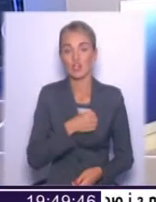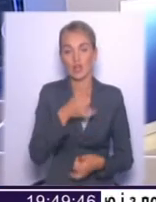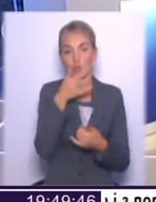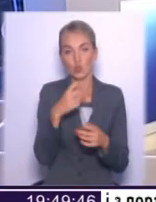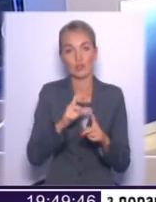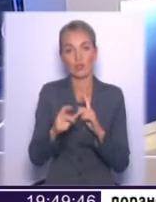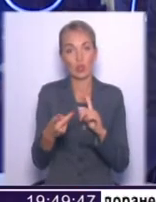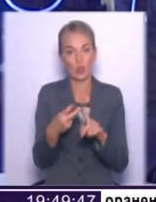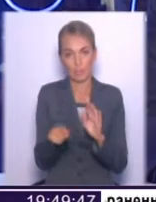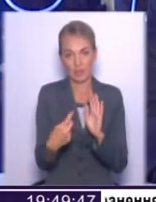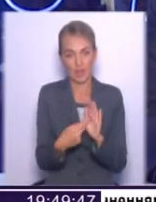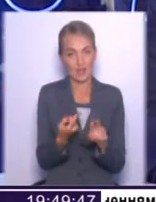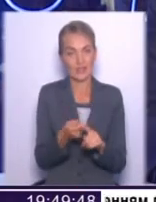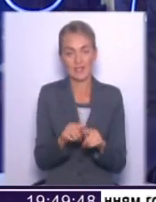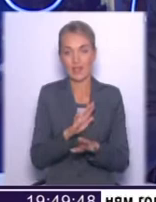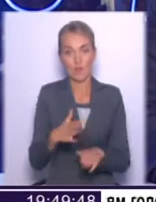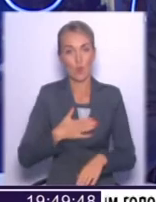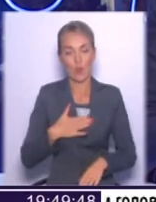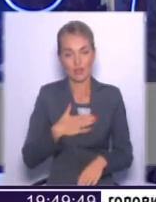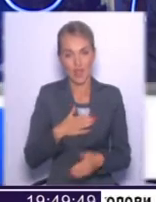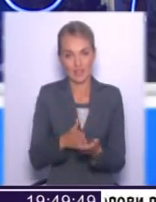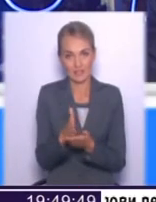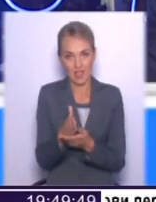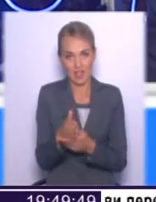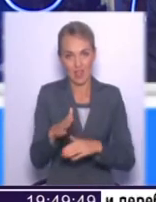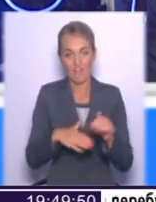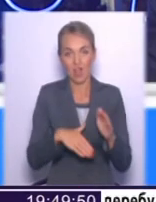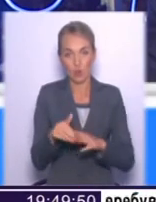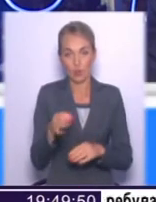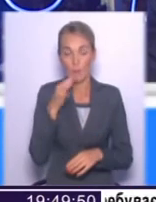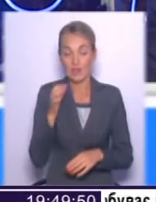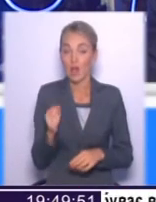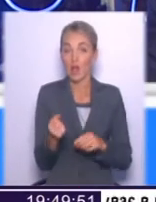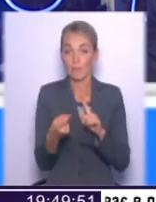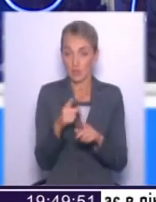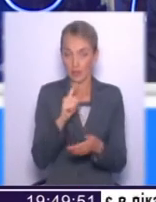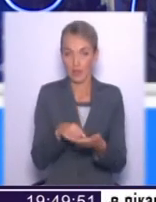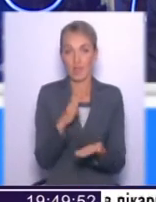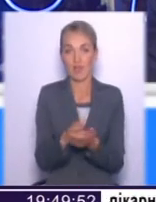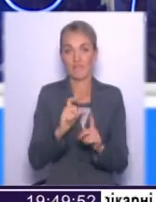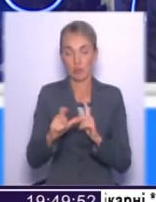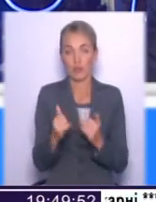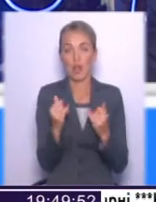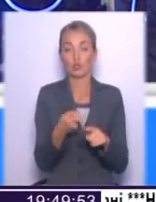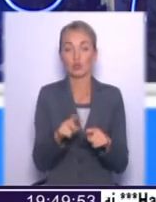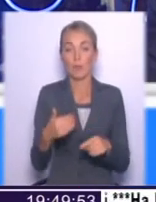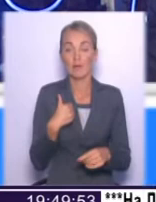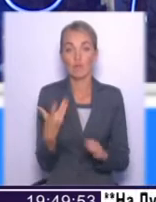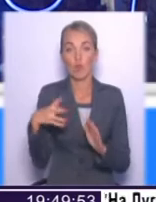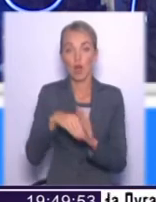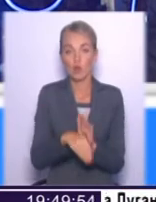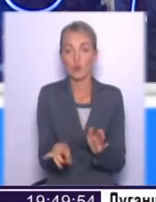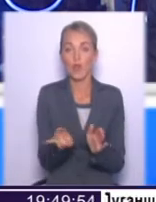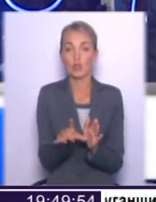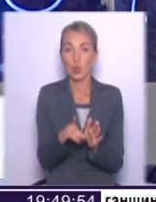друге питання, це не моя сфера фахової компетенції, а ось стосовно першого питання, якраз у мене є відповідь. Саме для цього ми і впроваджуємо